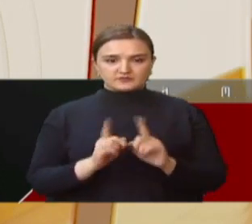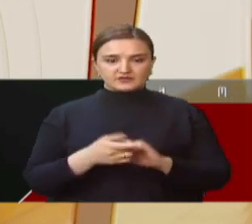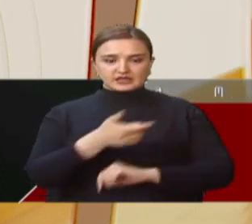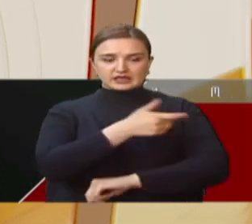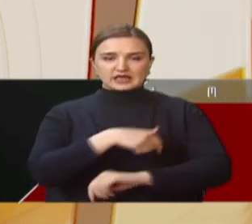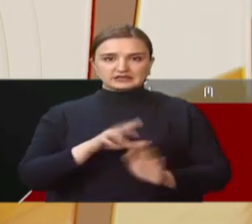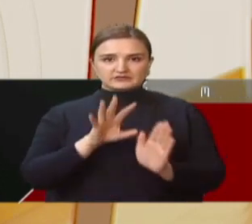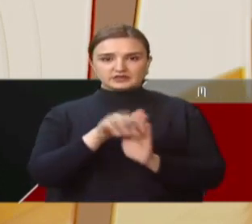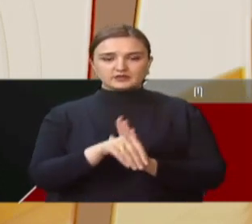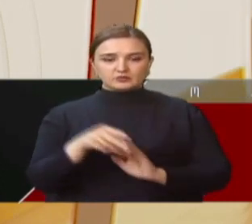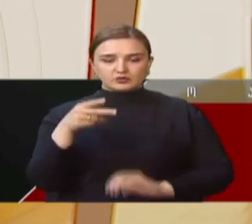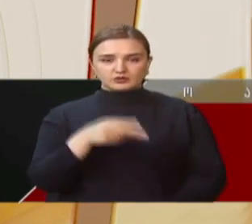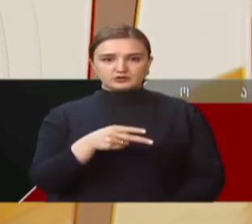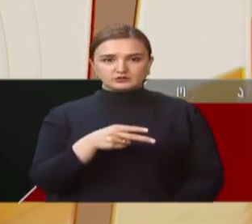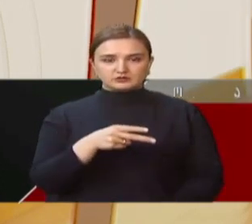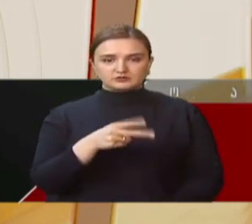Gazeurianebaze